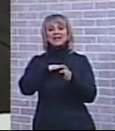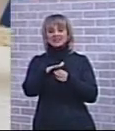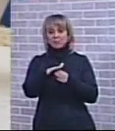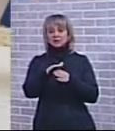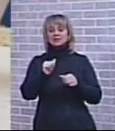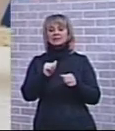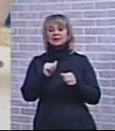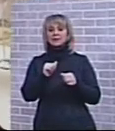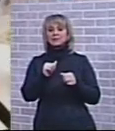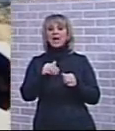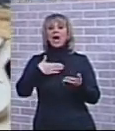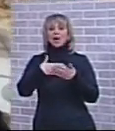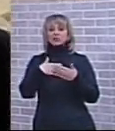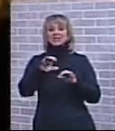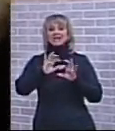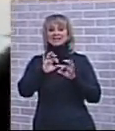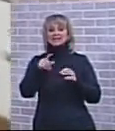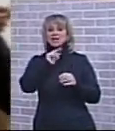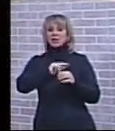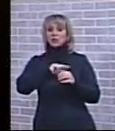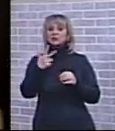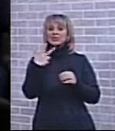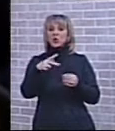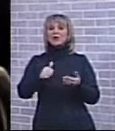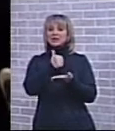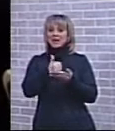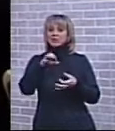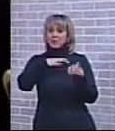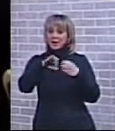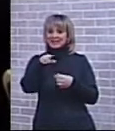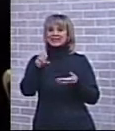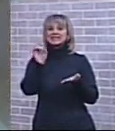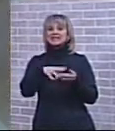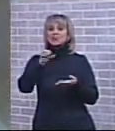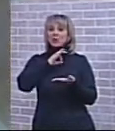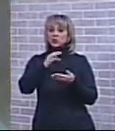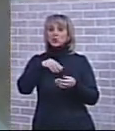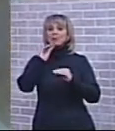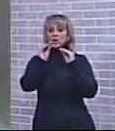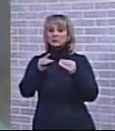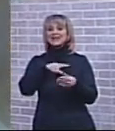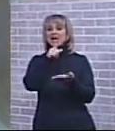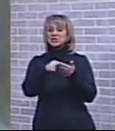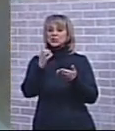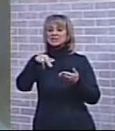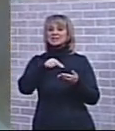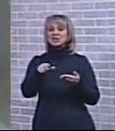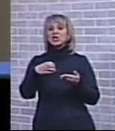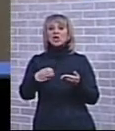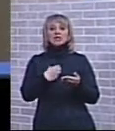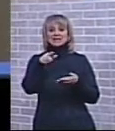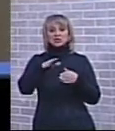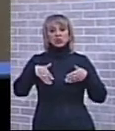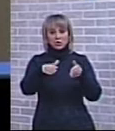исполнительной. Общественники рассказали о работе 3 ключевых проектов – Центр мониторинга и благоустройства городской среды,